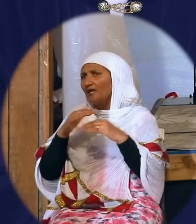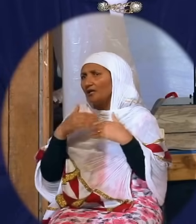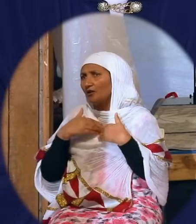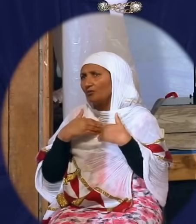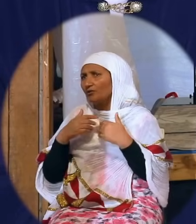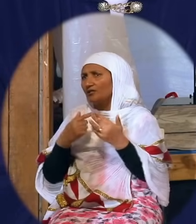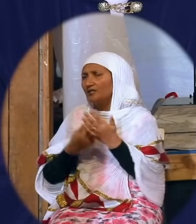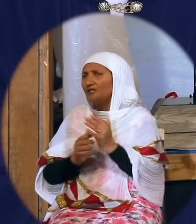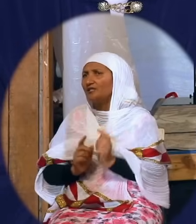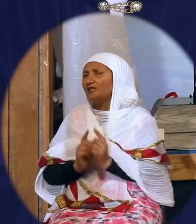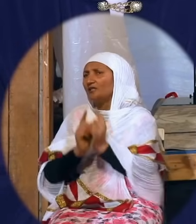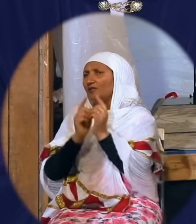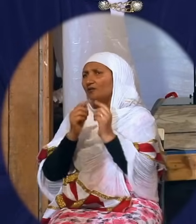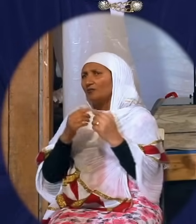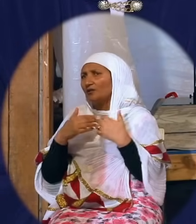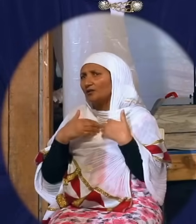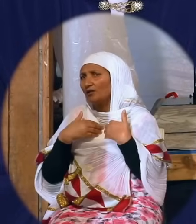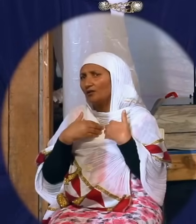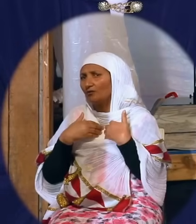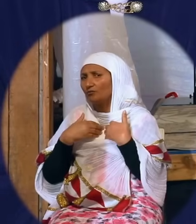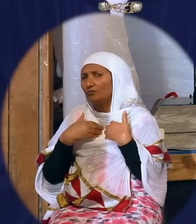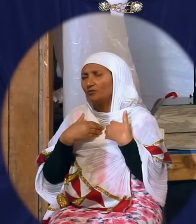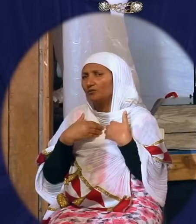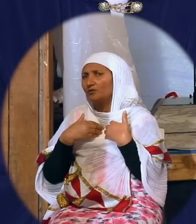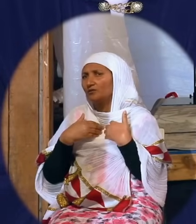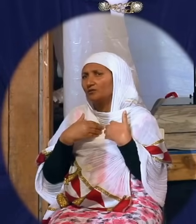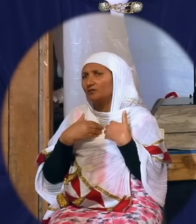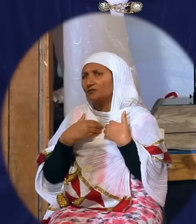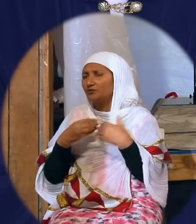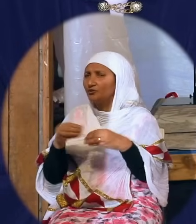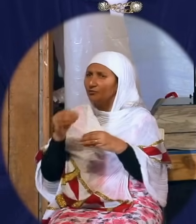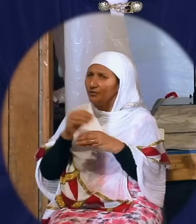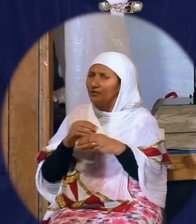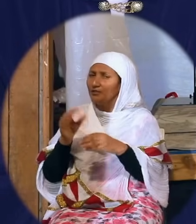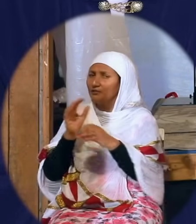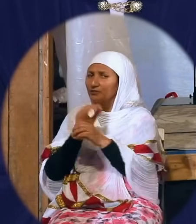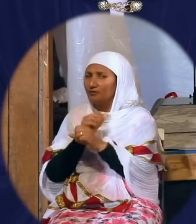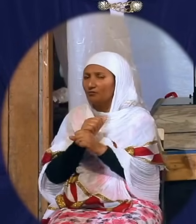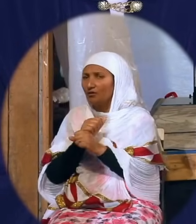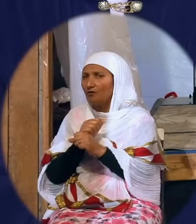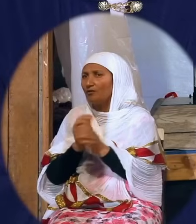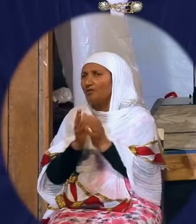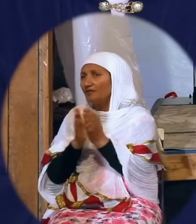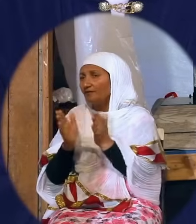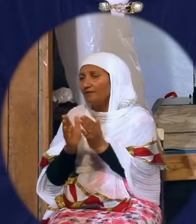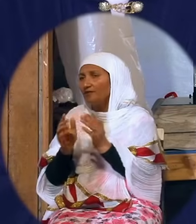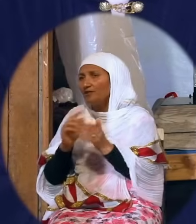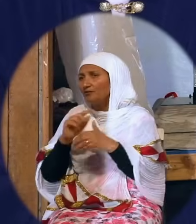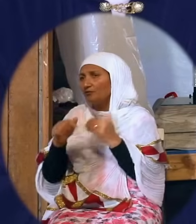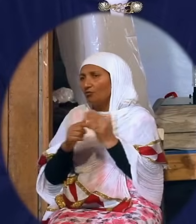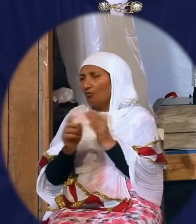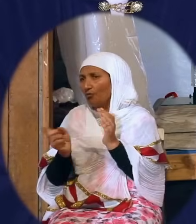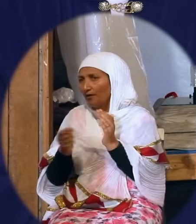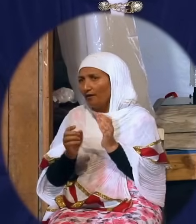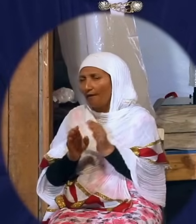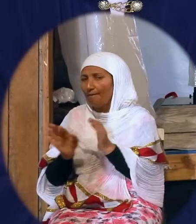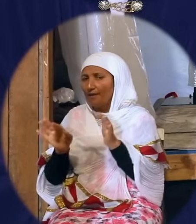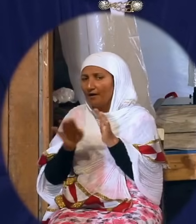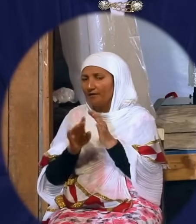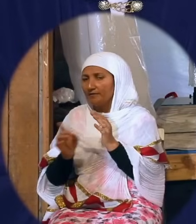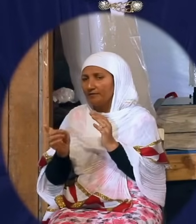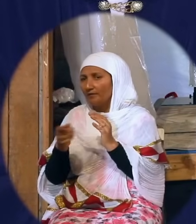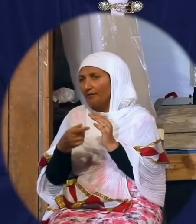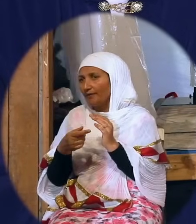የተገናኘውን ከቲኔጅ በኋላ ያለው ብቻ አንድ ሶስት ነገር ጨምሬ እጨርሳለሁ ነው በጣም ሰፊ ነገር ነው ባህር ነው በዚህ ጊዜ የሚያልቅ